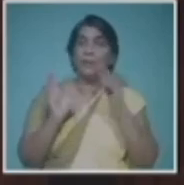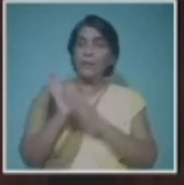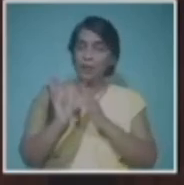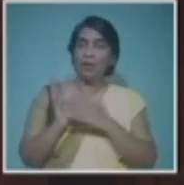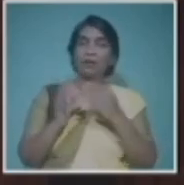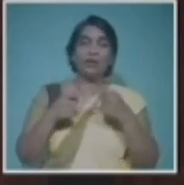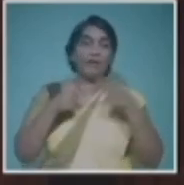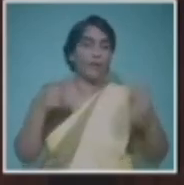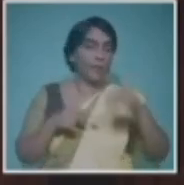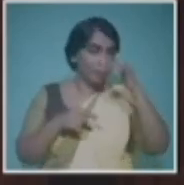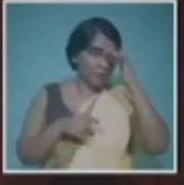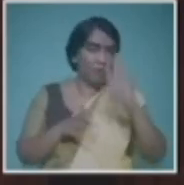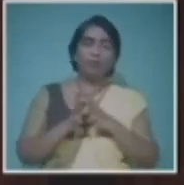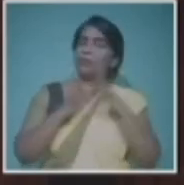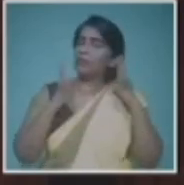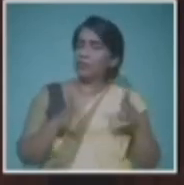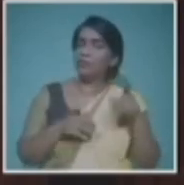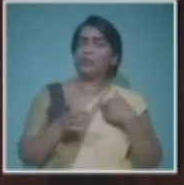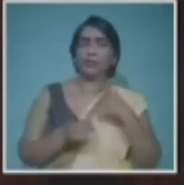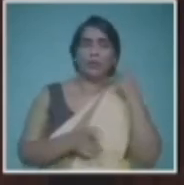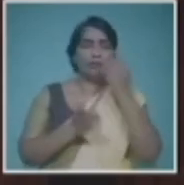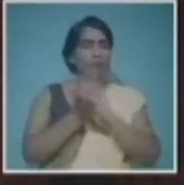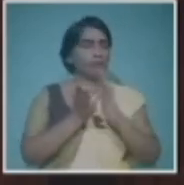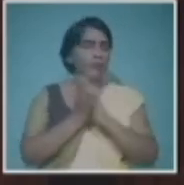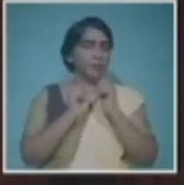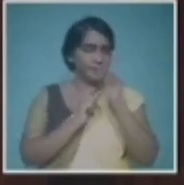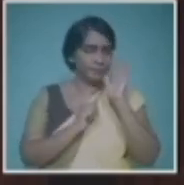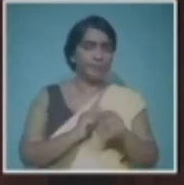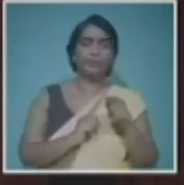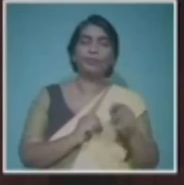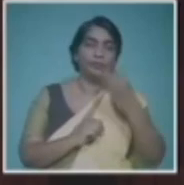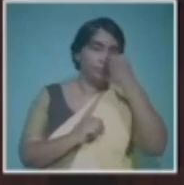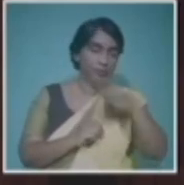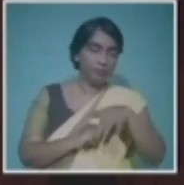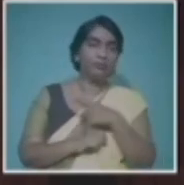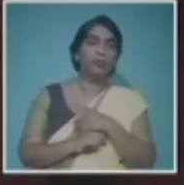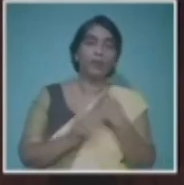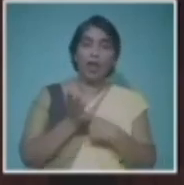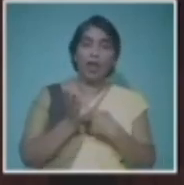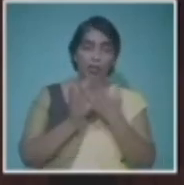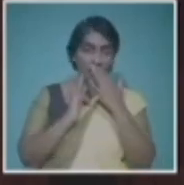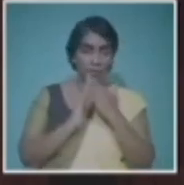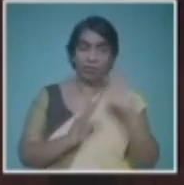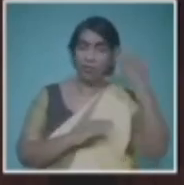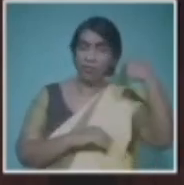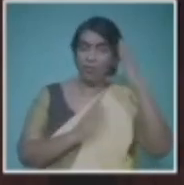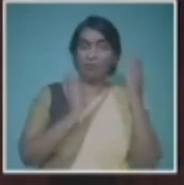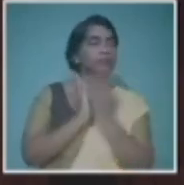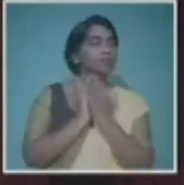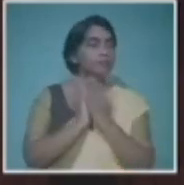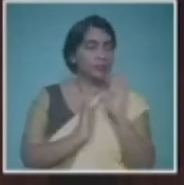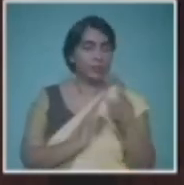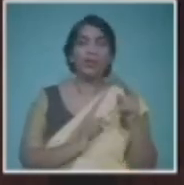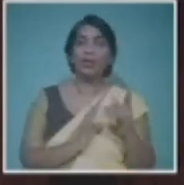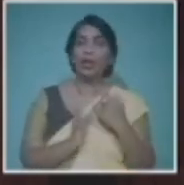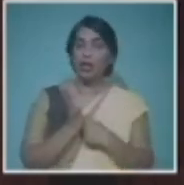විපක්ෂ නායකවරයෙක් විදියට ඉතාමත් කෘතහස්ත සේවාවක් සිද්ධ කරා මාතර රාහුල විද්‍යාලයේ කීර්තිමත් ආශිෂ්‍යයෙක් විදියට